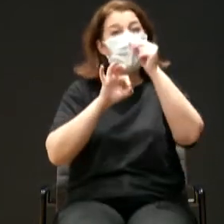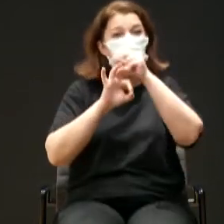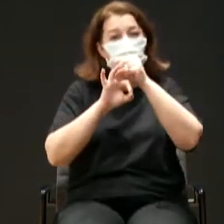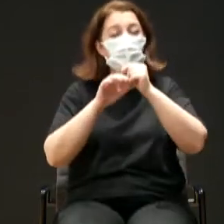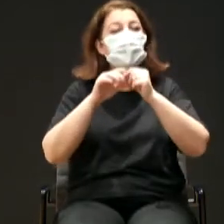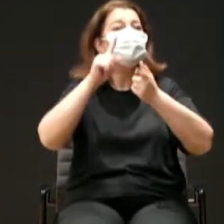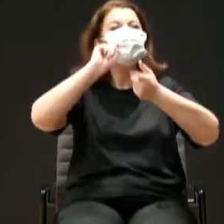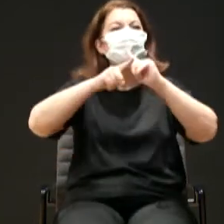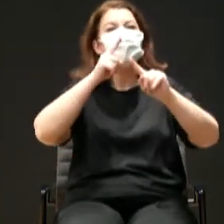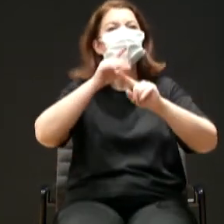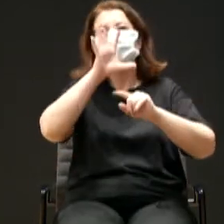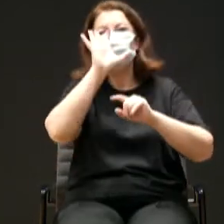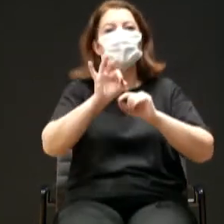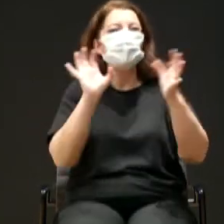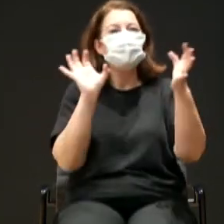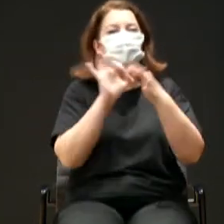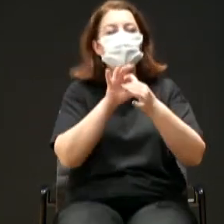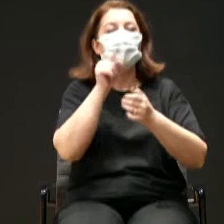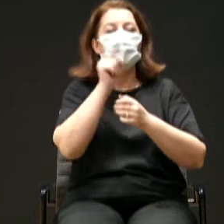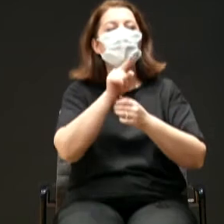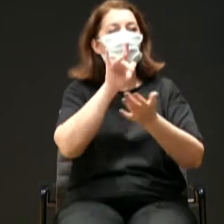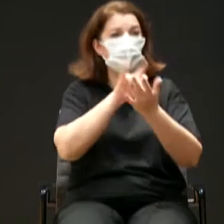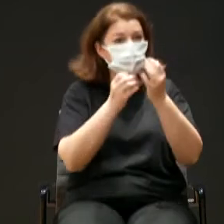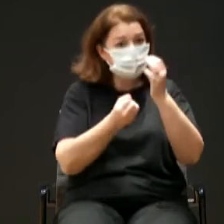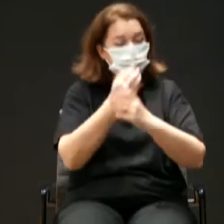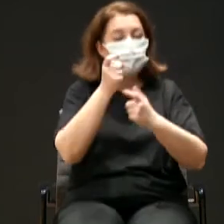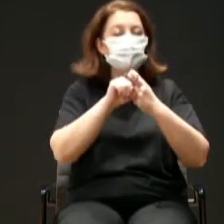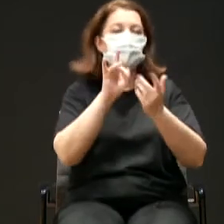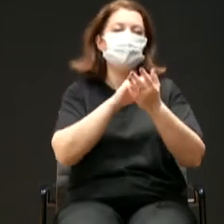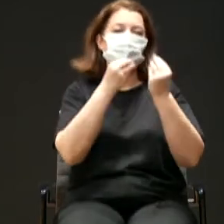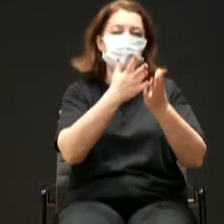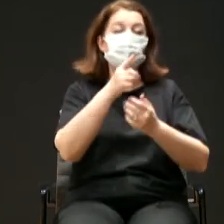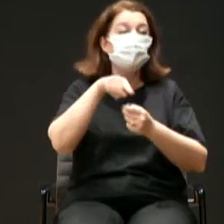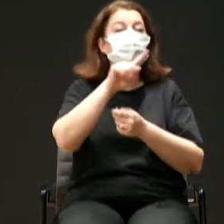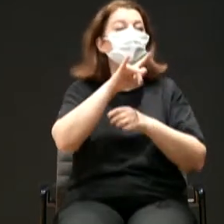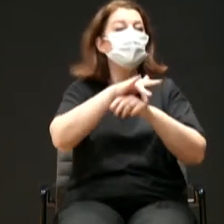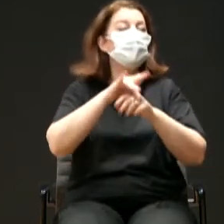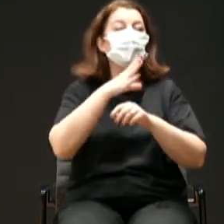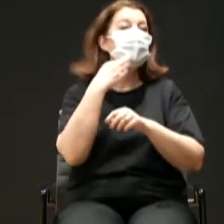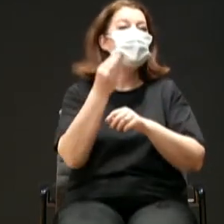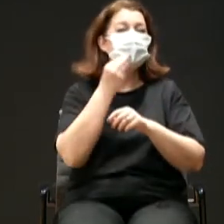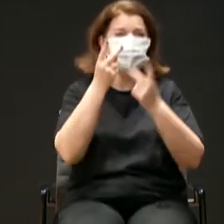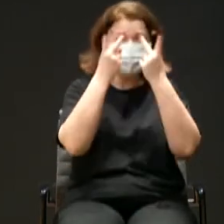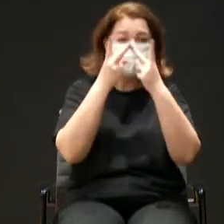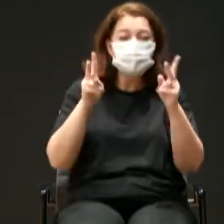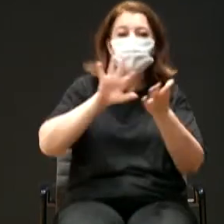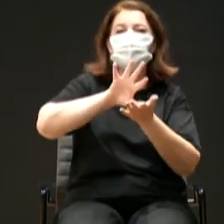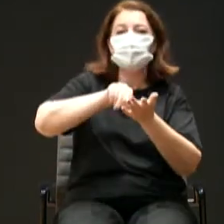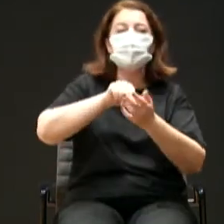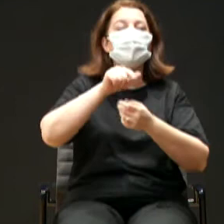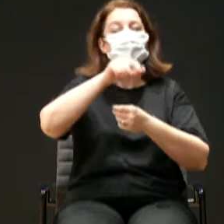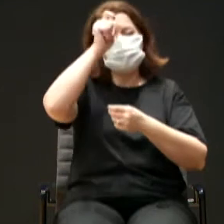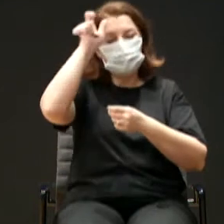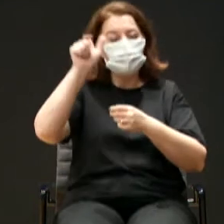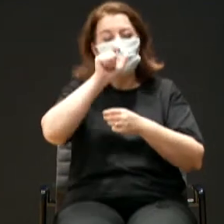derhal ortaya çıkarın ve cezalandırın. Bu ülkenin gençlerinin istikbalini çaldılar. Ülkenin mal varlığını